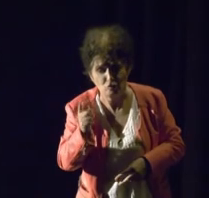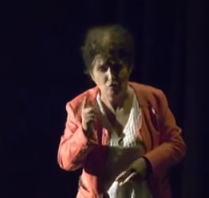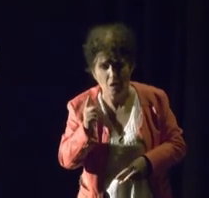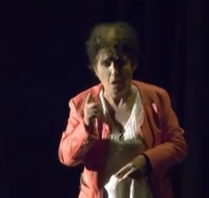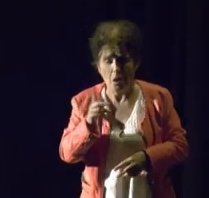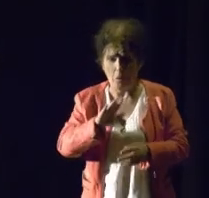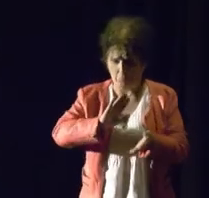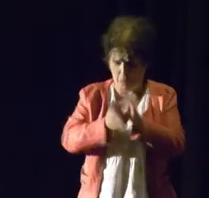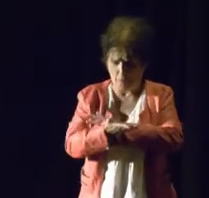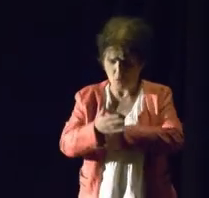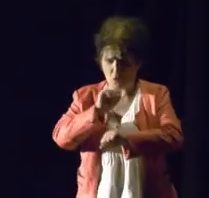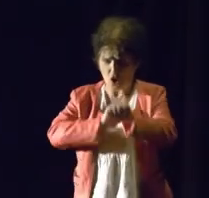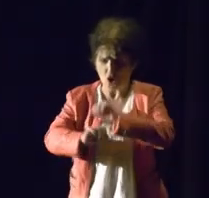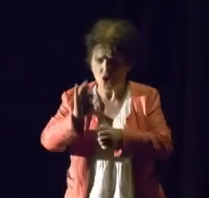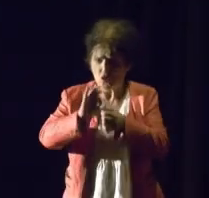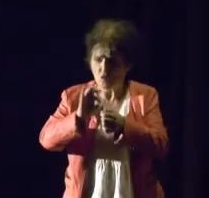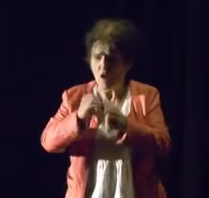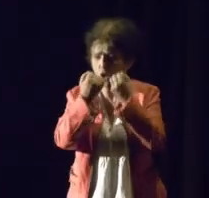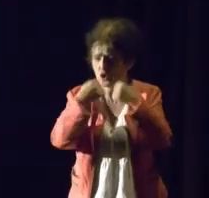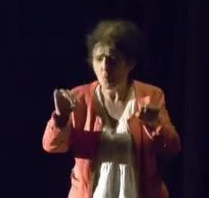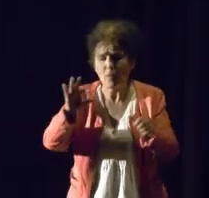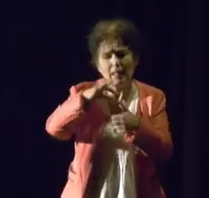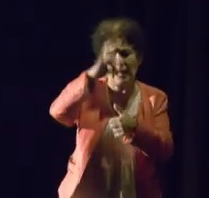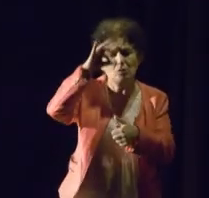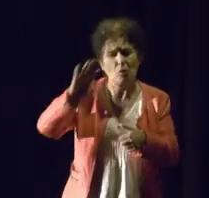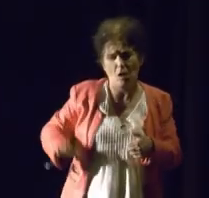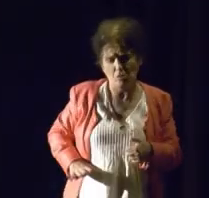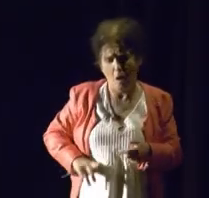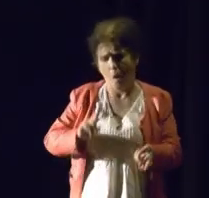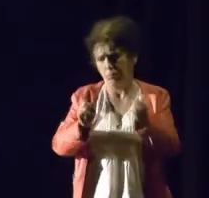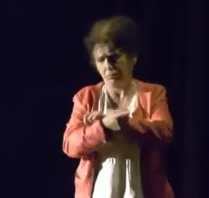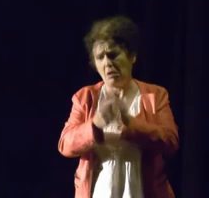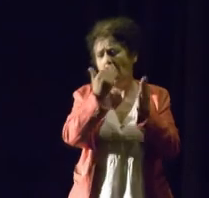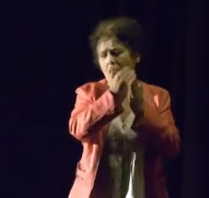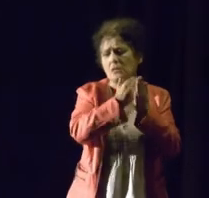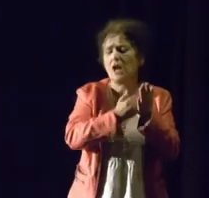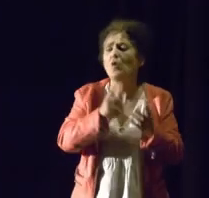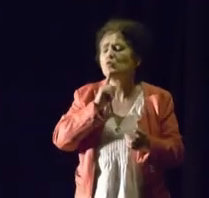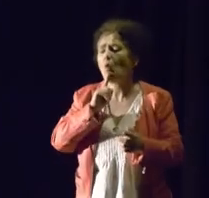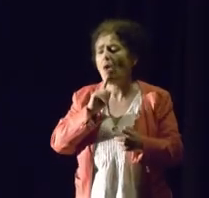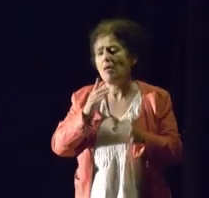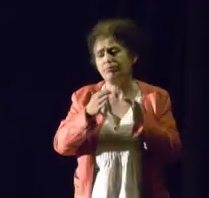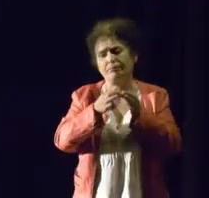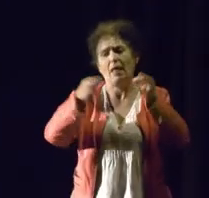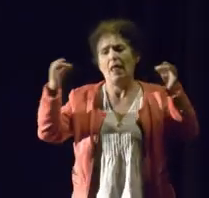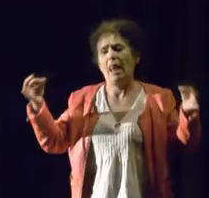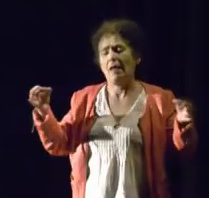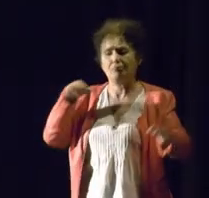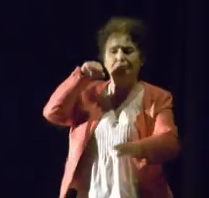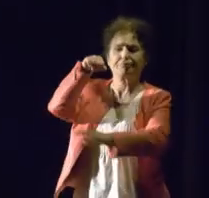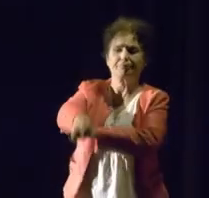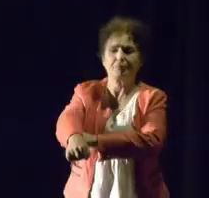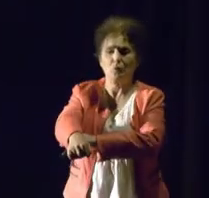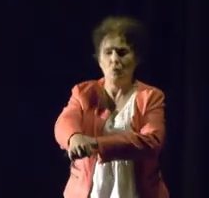ја штити слободата и слободниот избор на жената, е закон со кој што се легализира